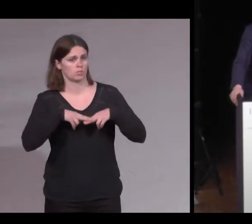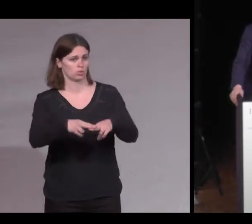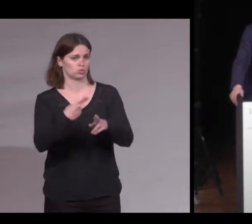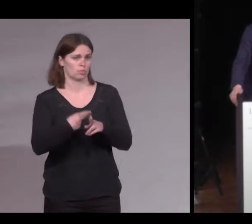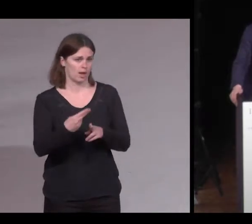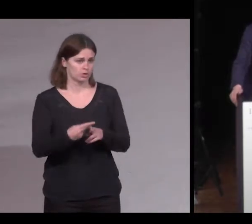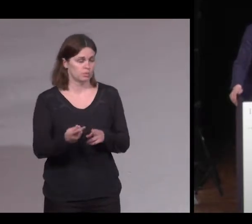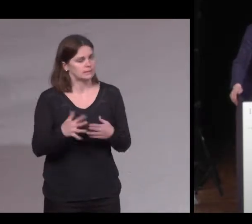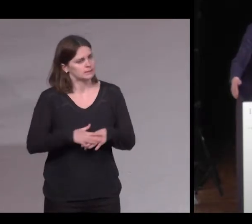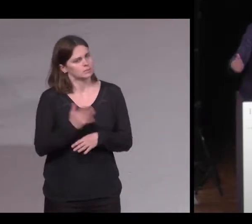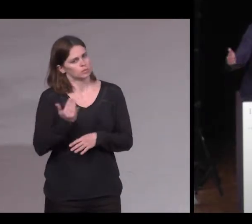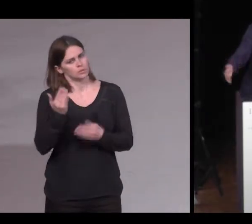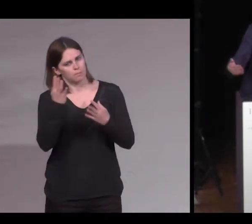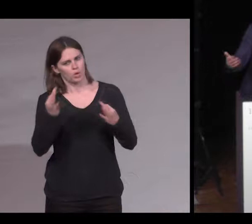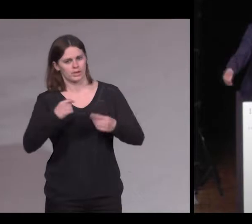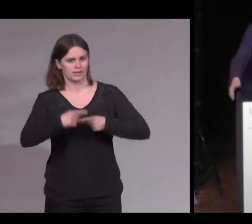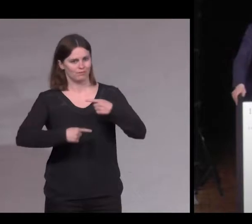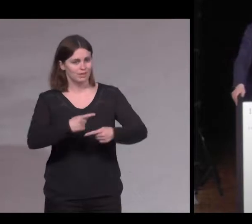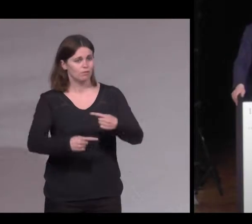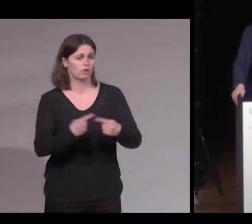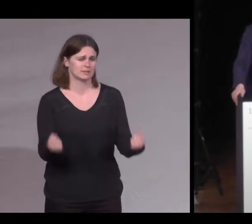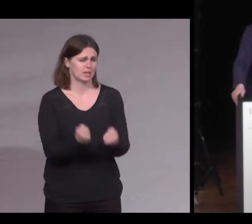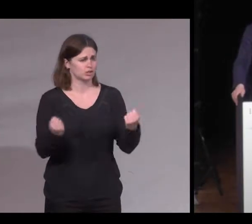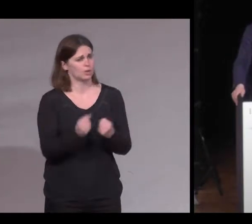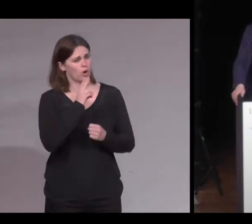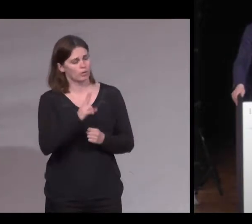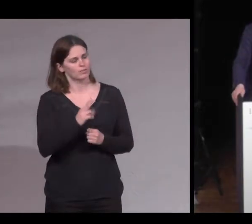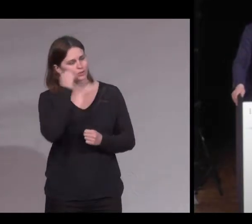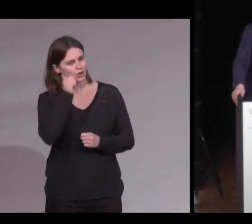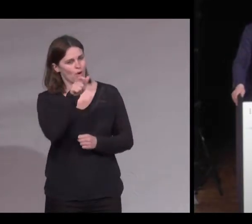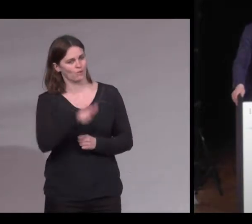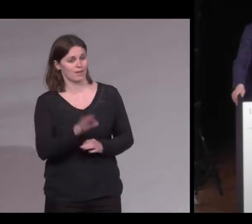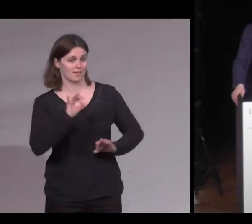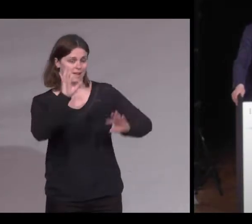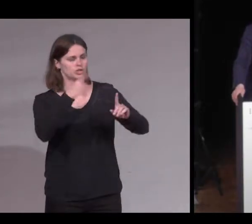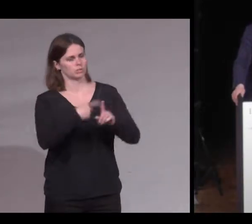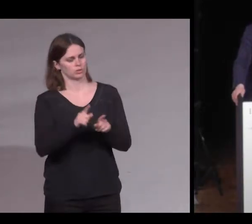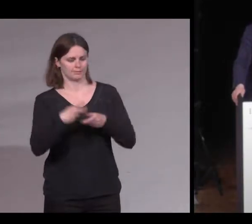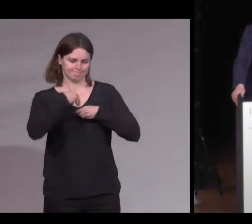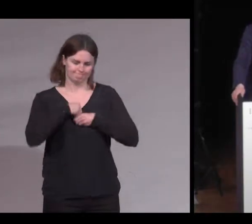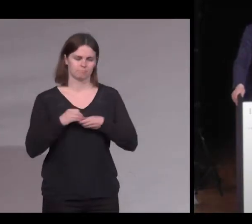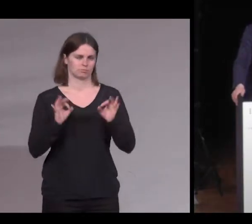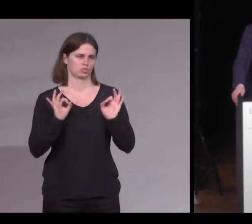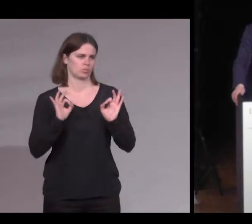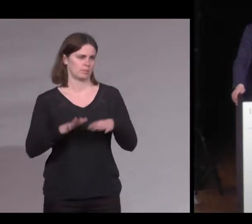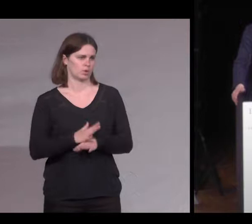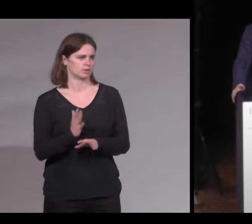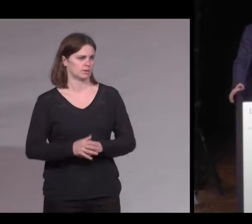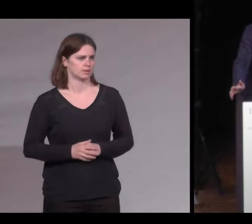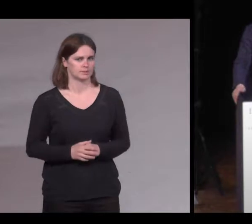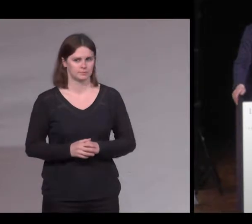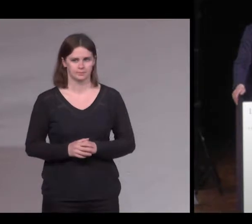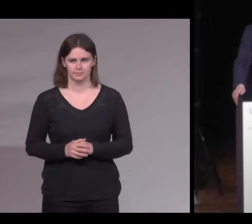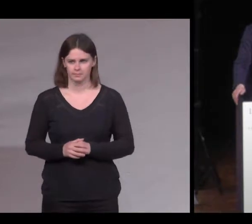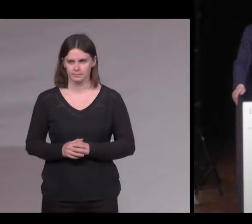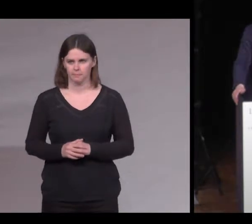pracovat na tom, nejenom aby dobře poskytoval zdravotní péče, aby se ten člověk tam dobře cítil. A co jsme rádi, že když se